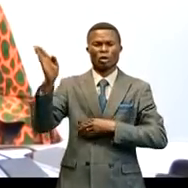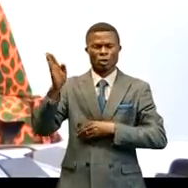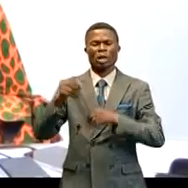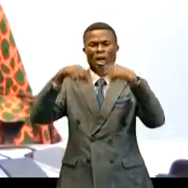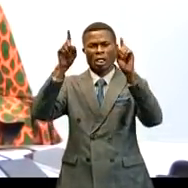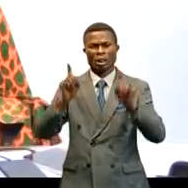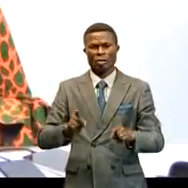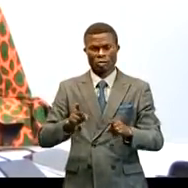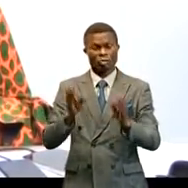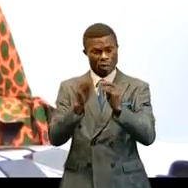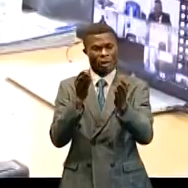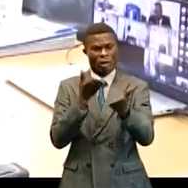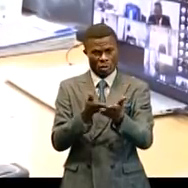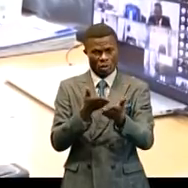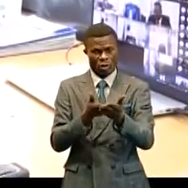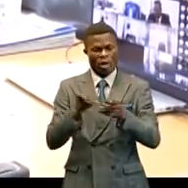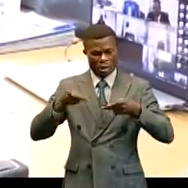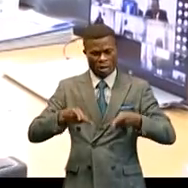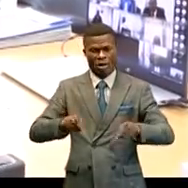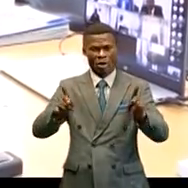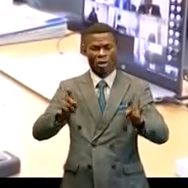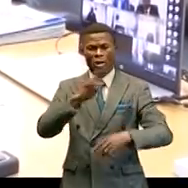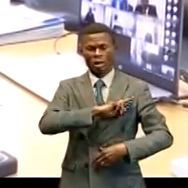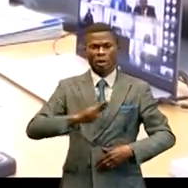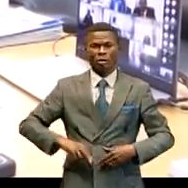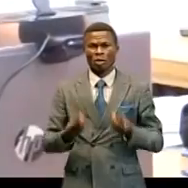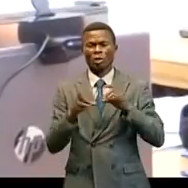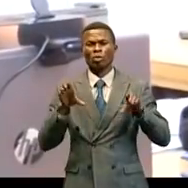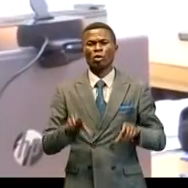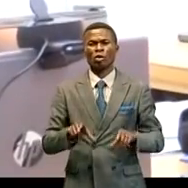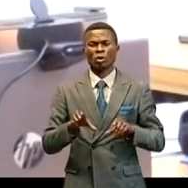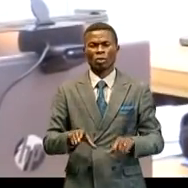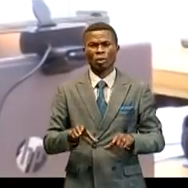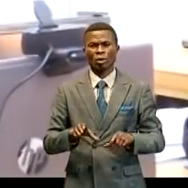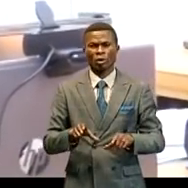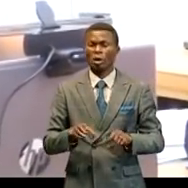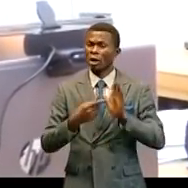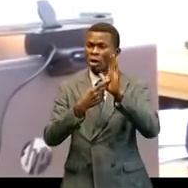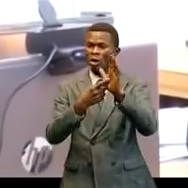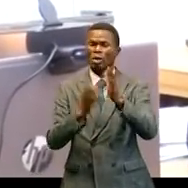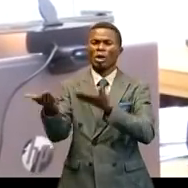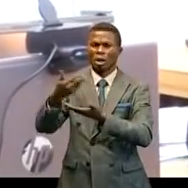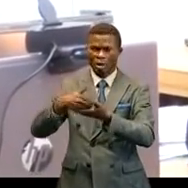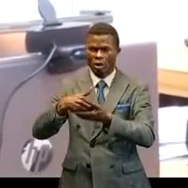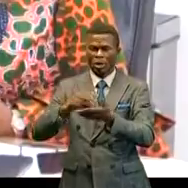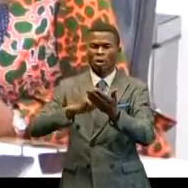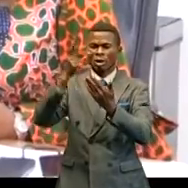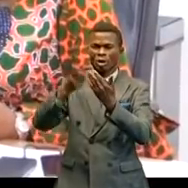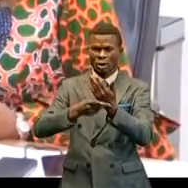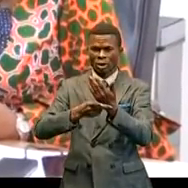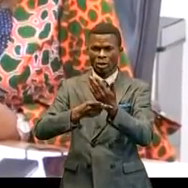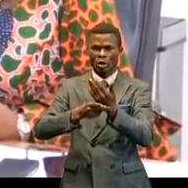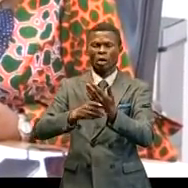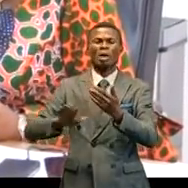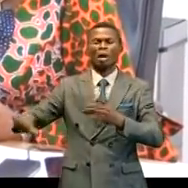annuelle, ces assises qui ont permis à la République démocratique du Congo de marquer son retour dans les girons de